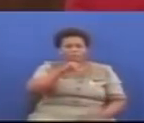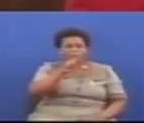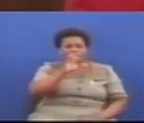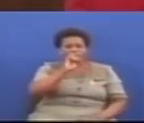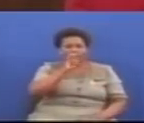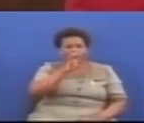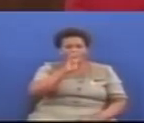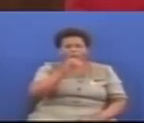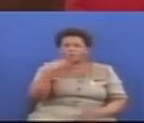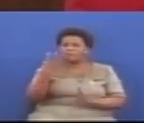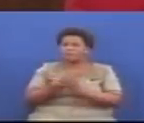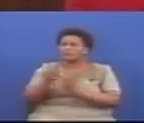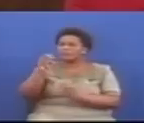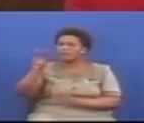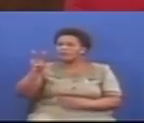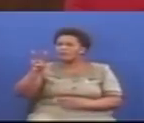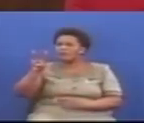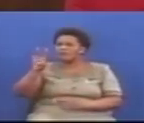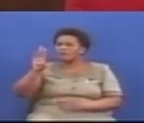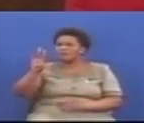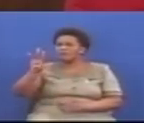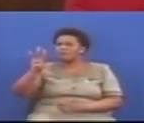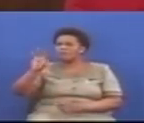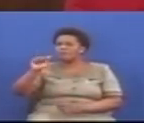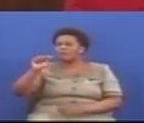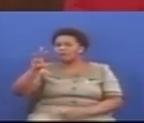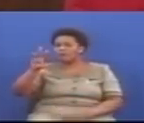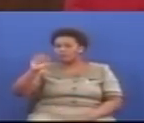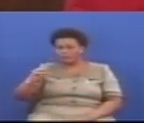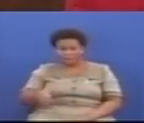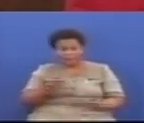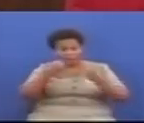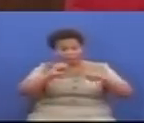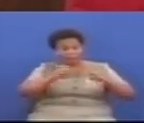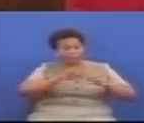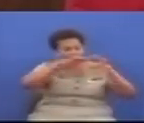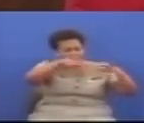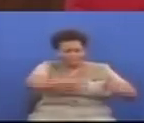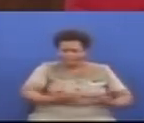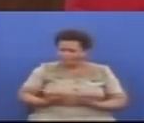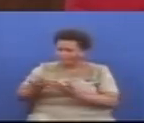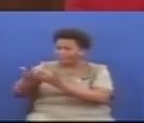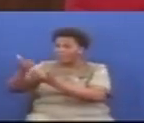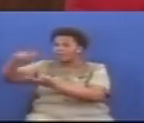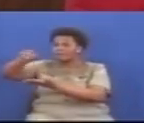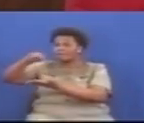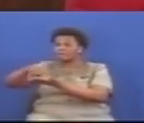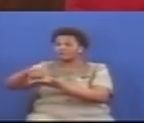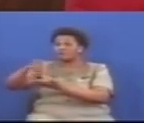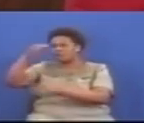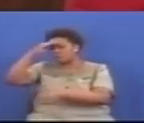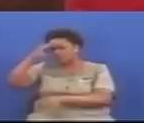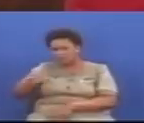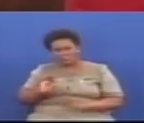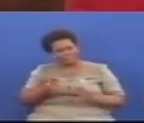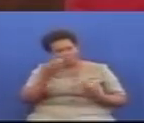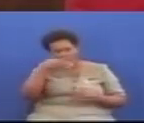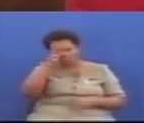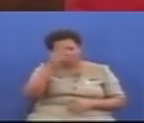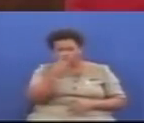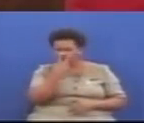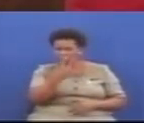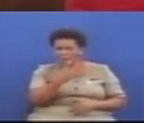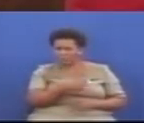kisumbuliwa sana na pikipiki zao zinachukuliwa kupelekwa vituo vya polisi. Je, serikali haioni kwamba huko ni kuwanyanyasa vijana ambao